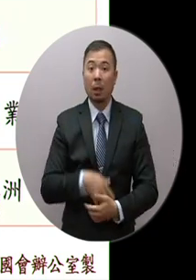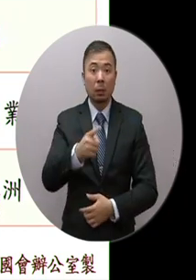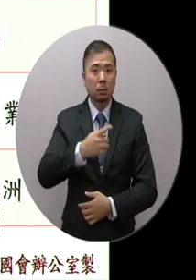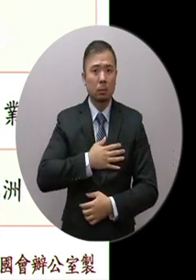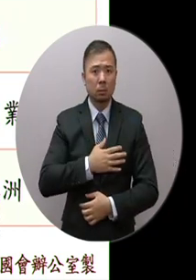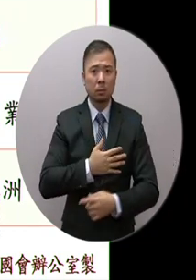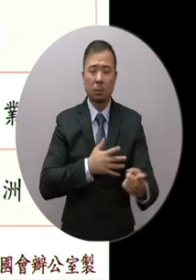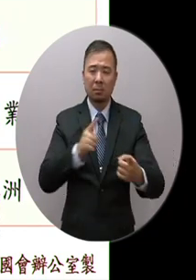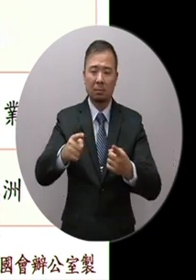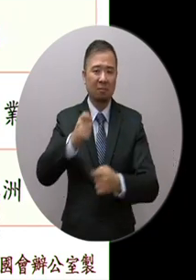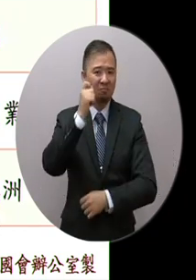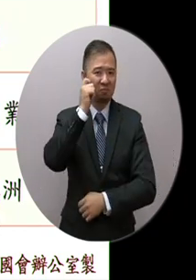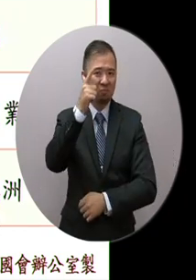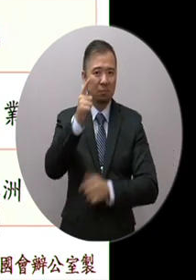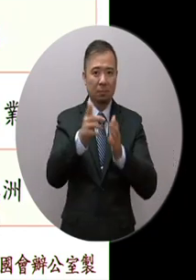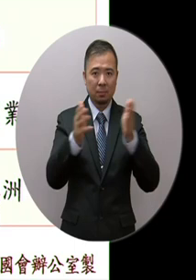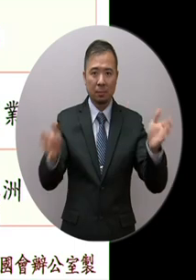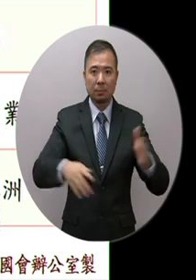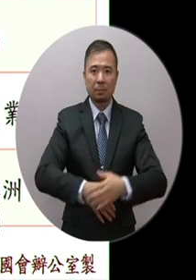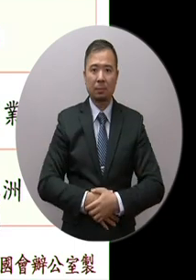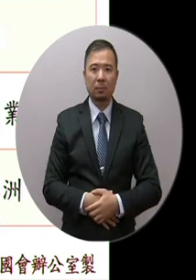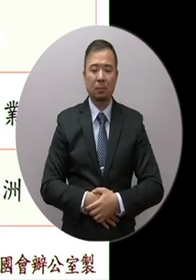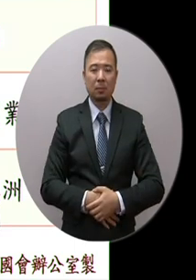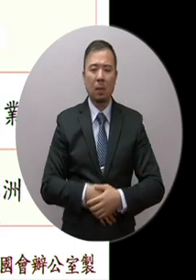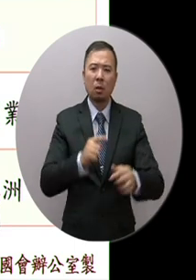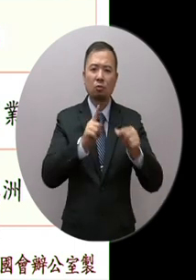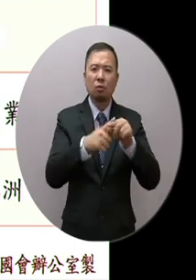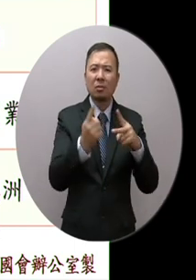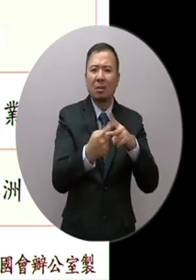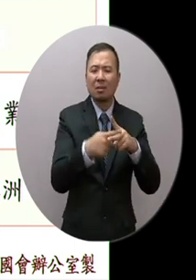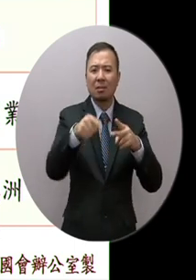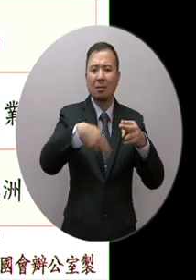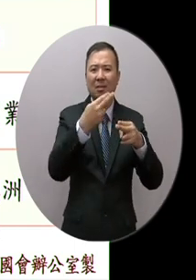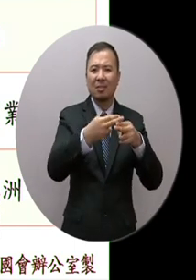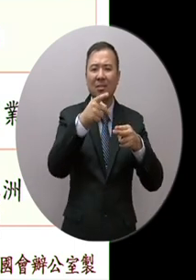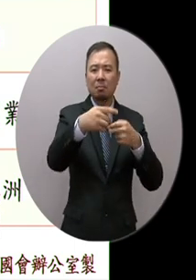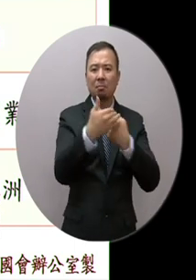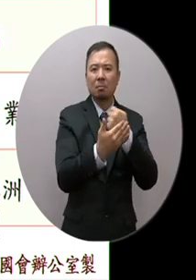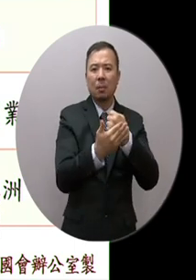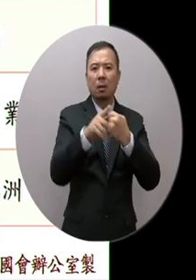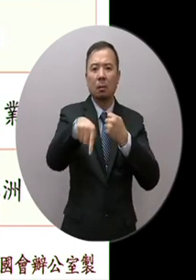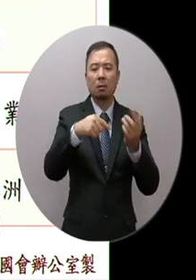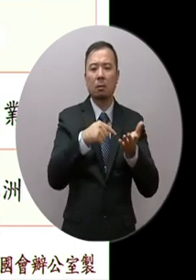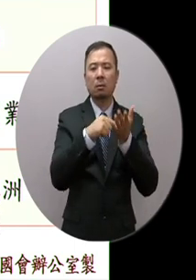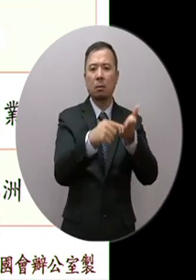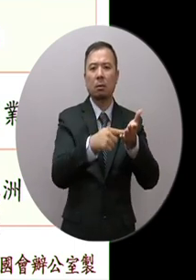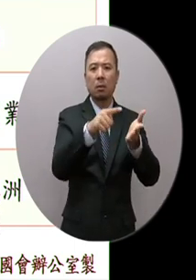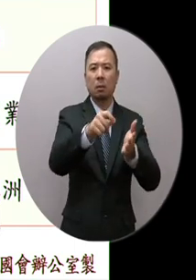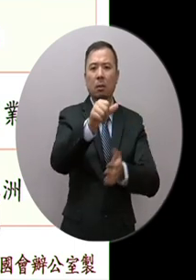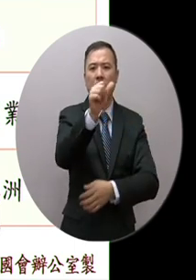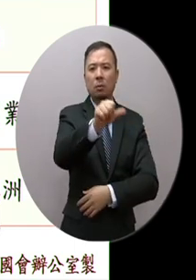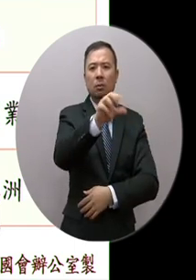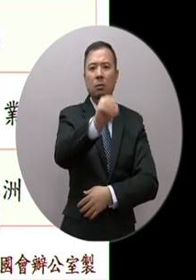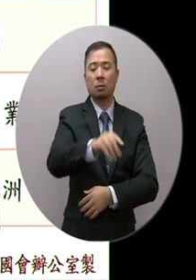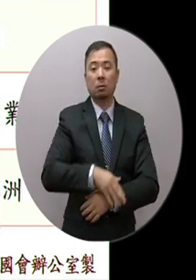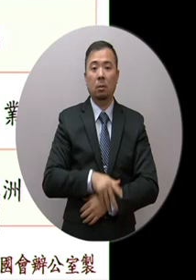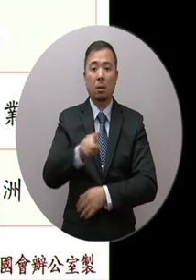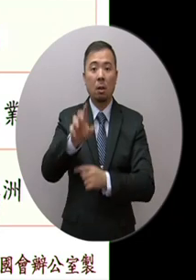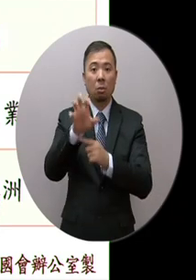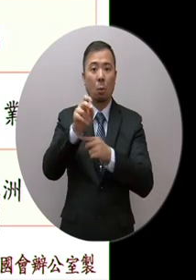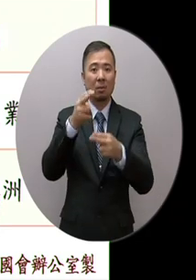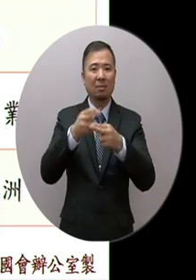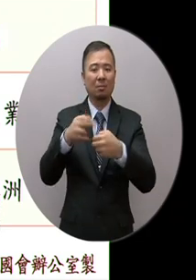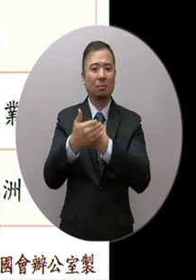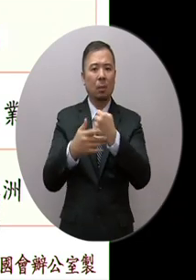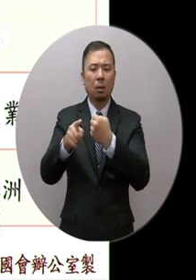我们这半年来，中小信保只成立一案，金额多少？5000万。农信保成立5案，金额